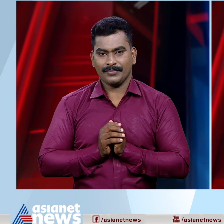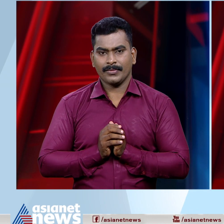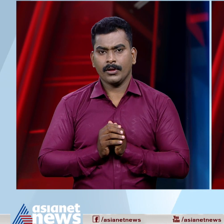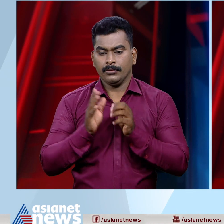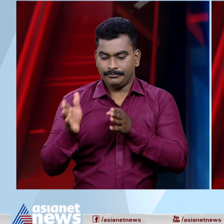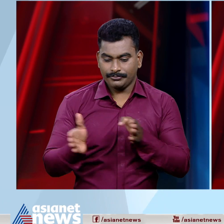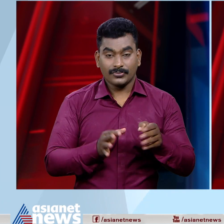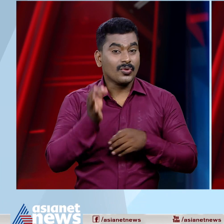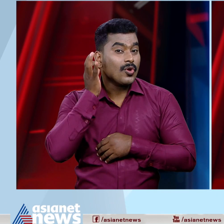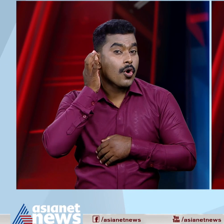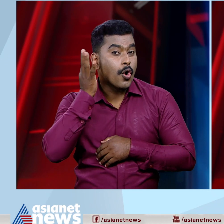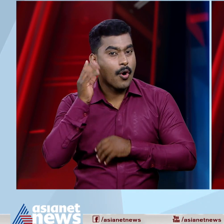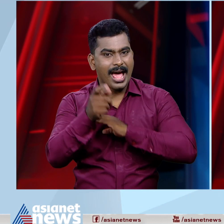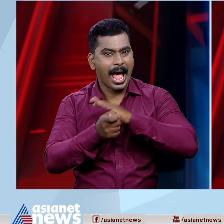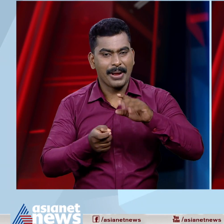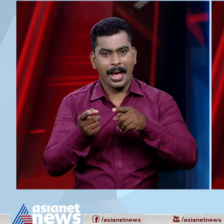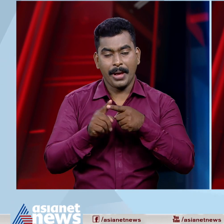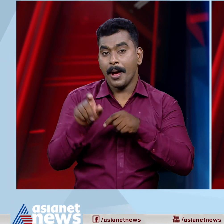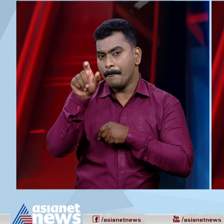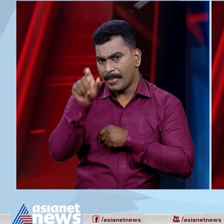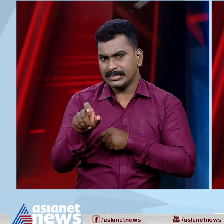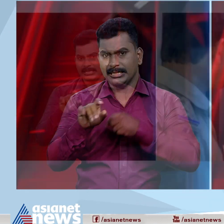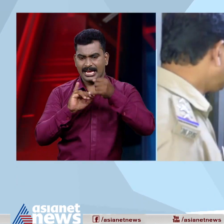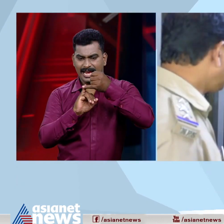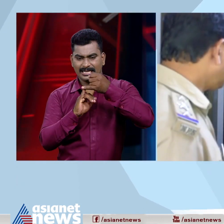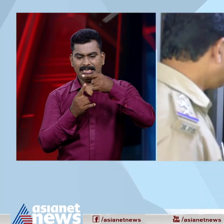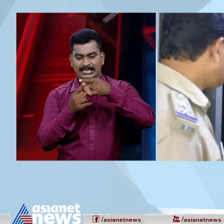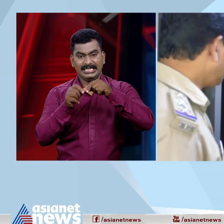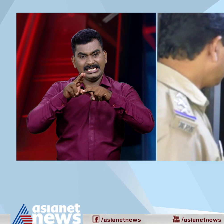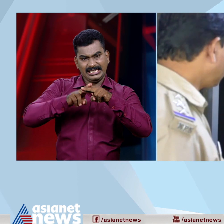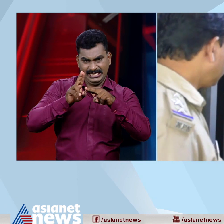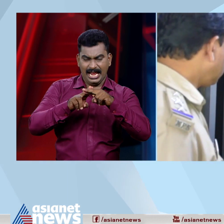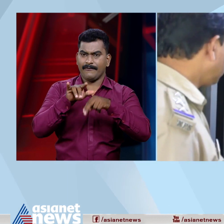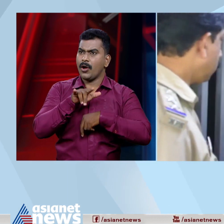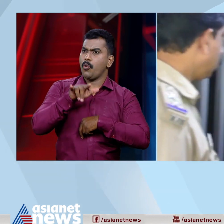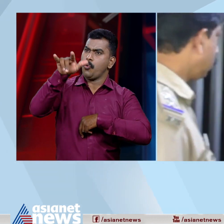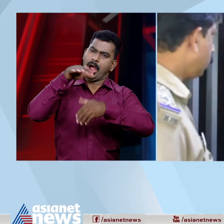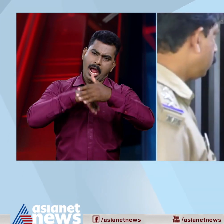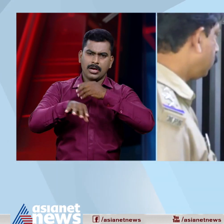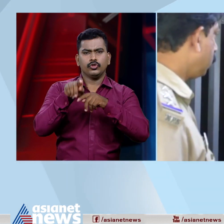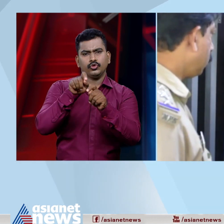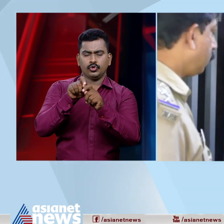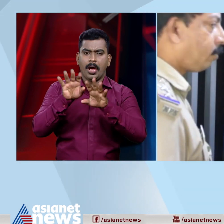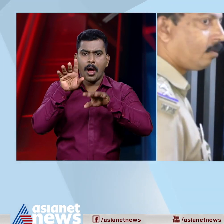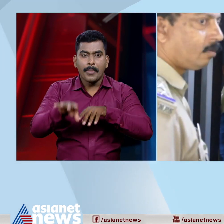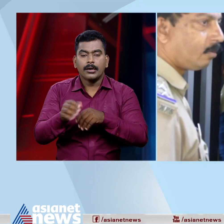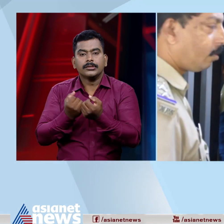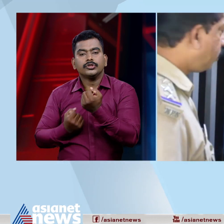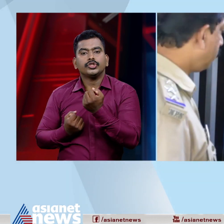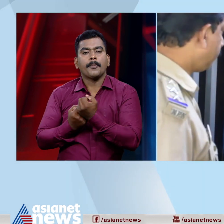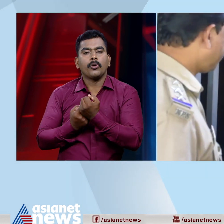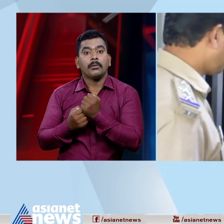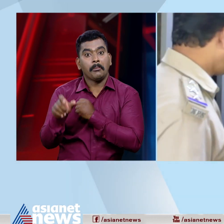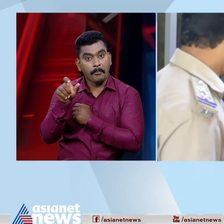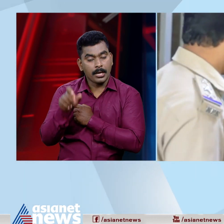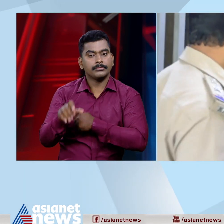സ്വർണക്കടത്തിന് കൂട്ടുനിന്ന കസ്റ്റംസ് സൂപ്രണ്ട് കരിപ്പൂരിൽ പിടിയിലായി. യാത്രക്കാരൻ കൊണ്ടുവന്ന സ്വർണം വിമാനത്താവളത്തിന് പുറത്ത് എത്തിച്ച സൂപ്രണ്ട് മുനിയപ്പനാണ്